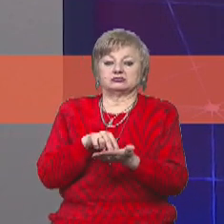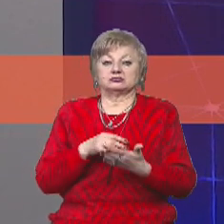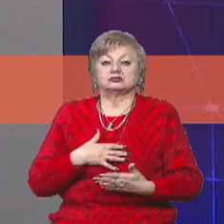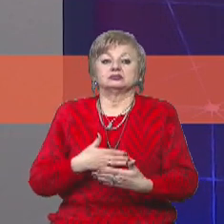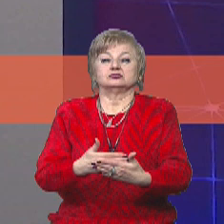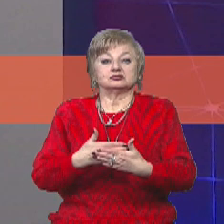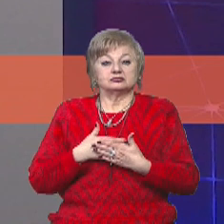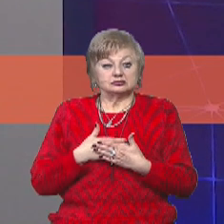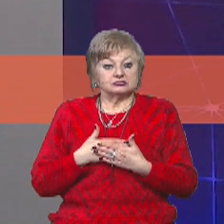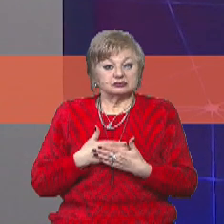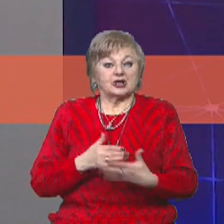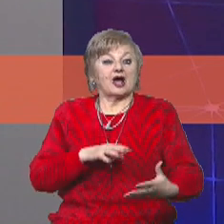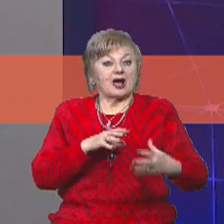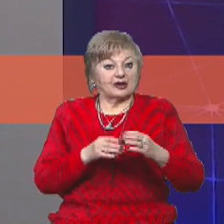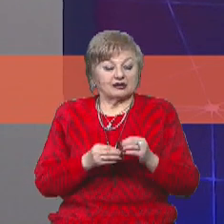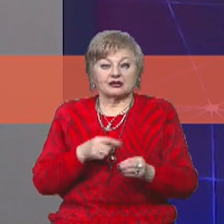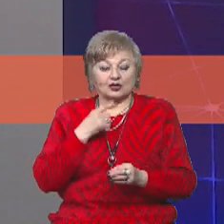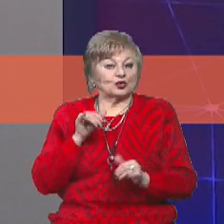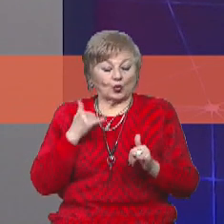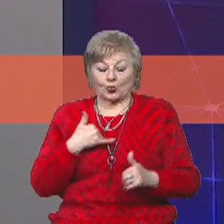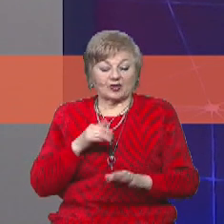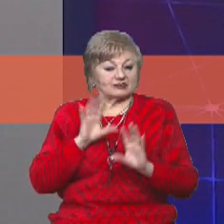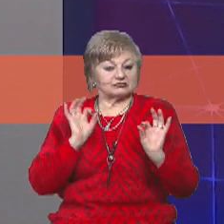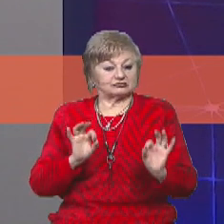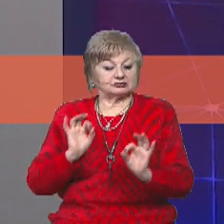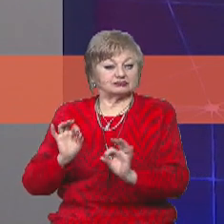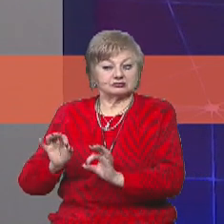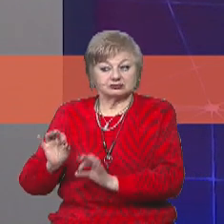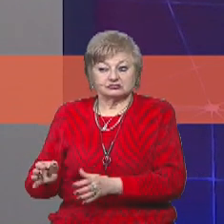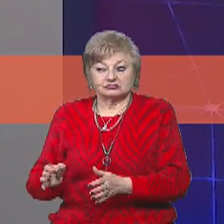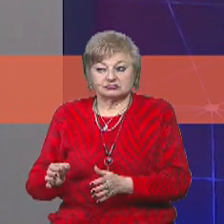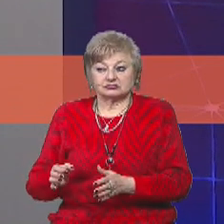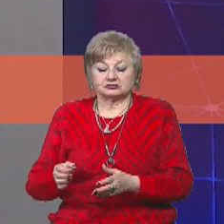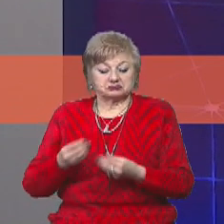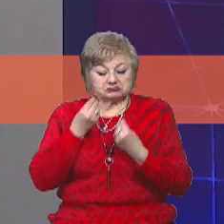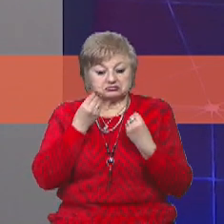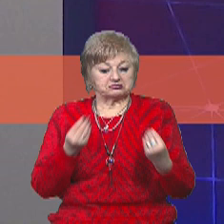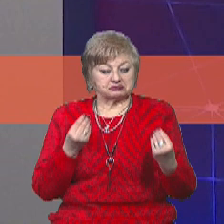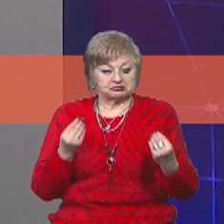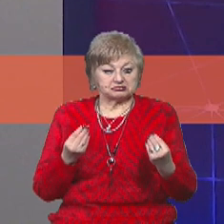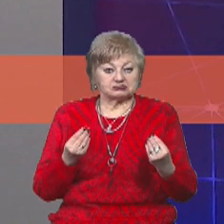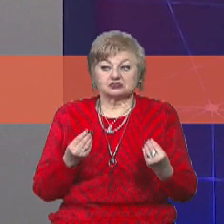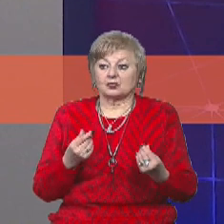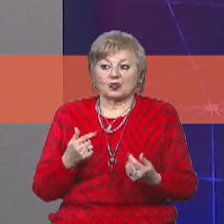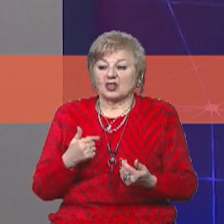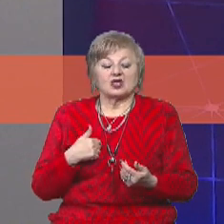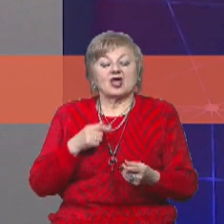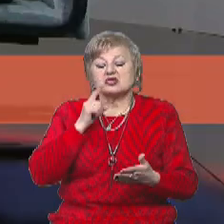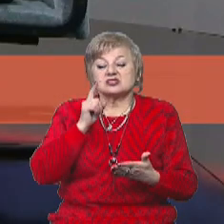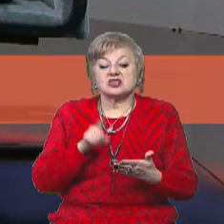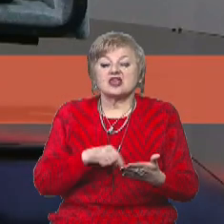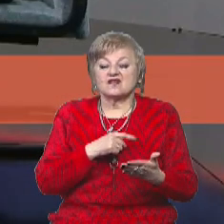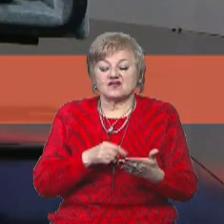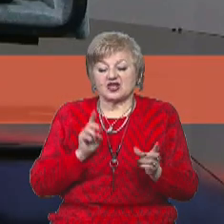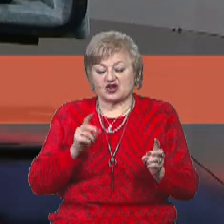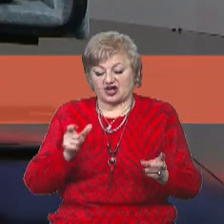дахнути, а результати показують, що у нас все там добре, і ми майже там в Альпах іноді показники такі живемо, то я не довіряю, як тепер,